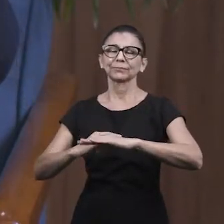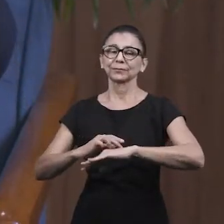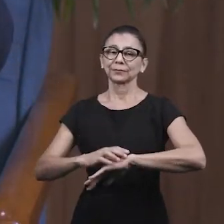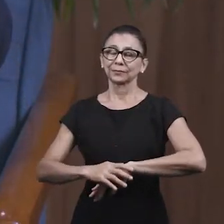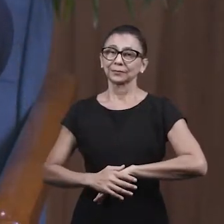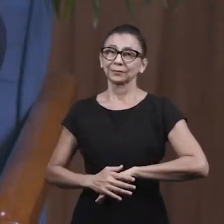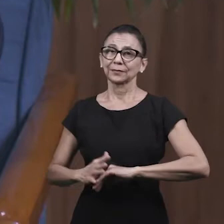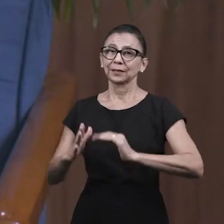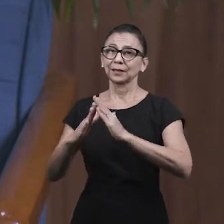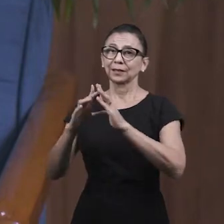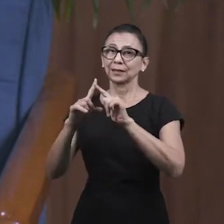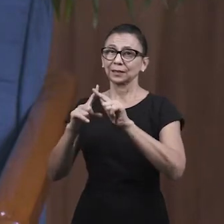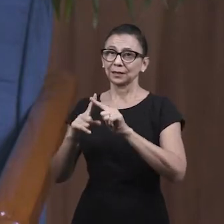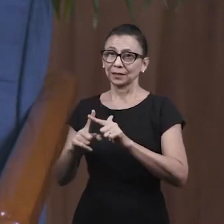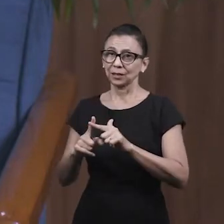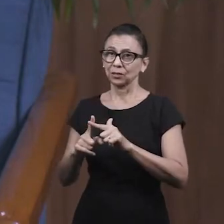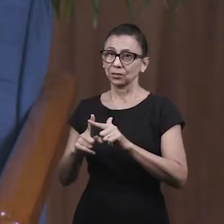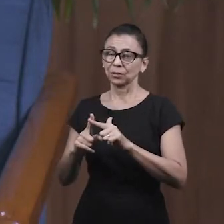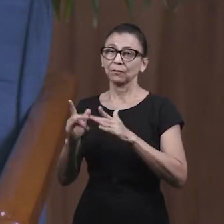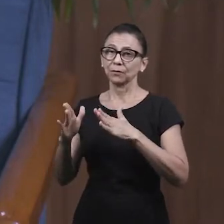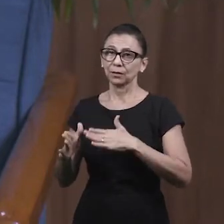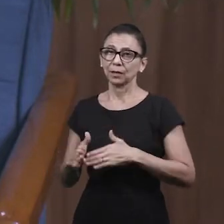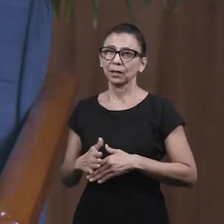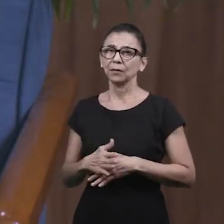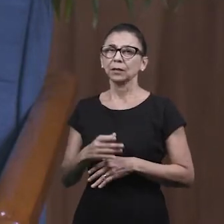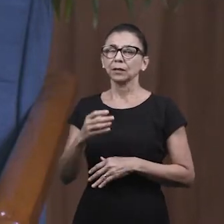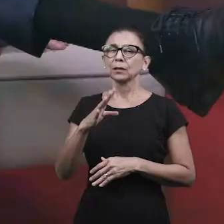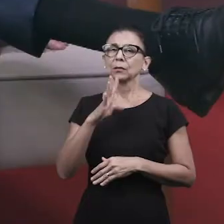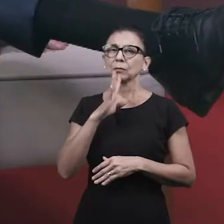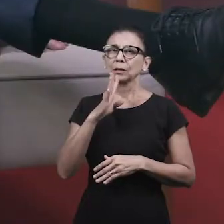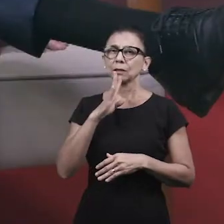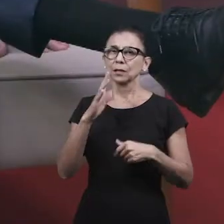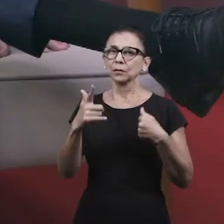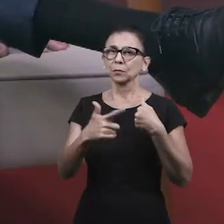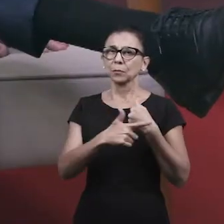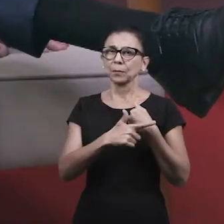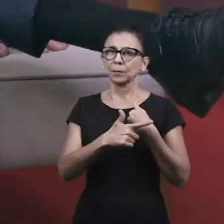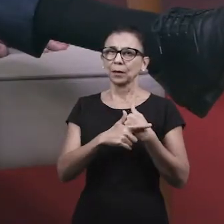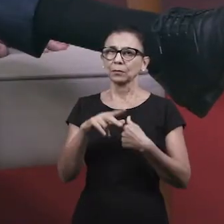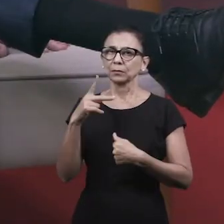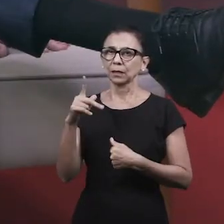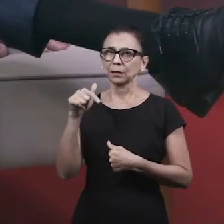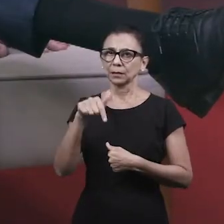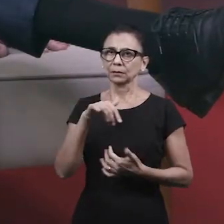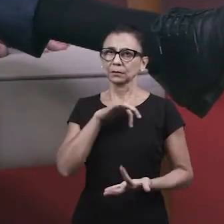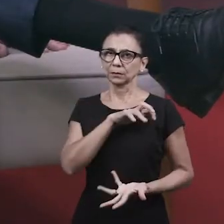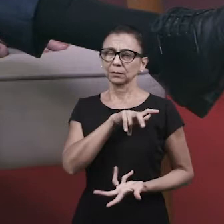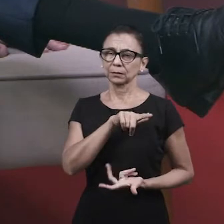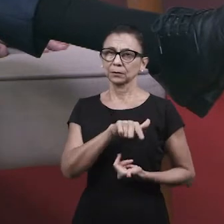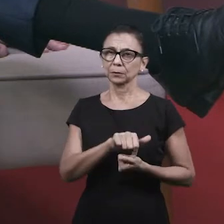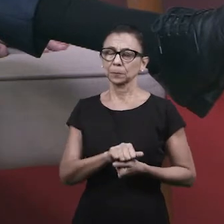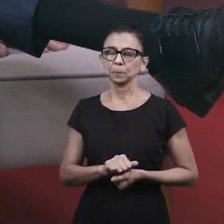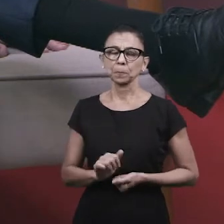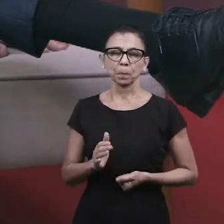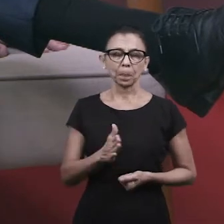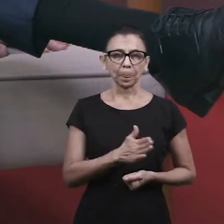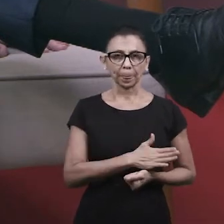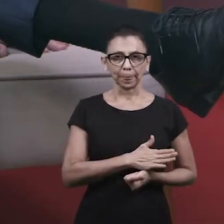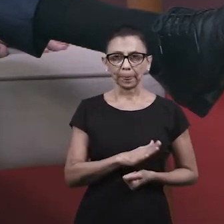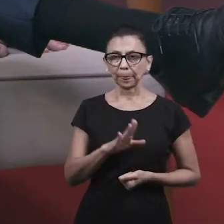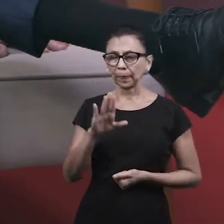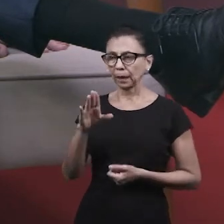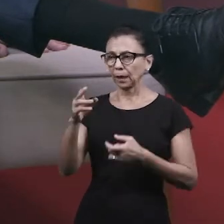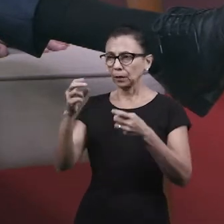le monde, il entre dans une décadence continue et l'Église, elle a cette perception et